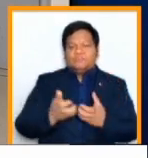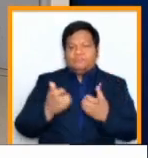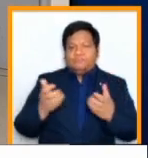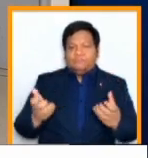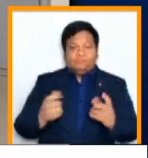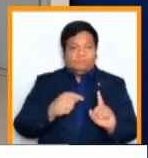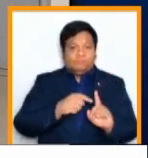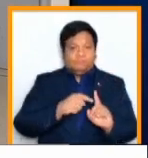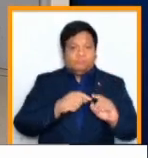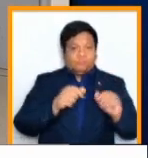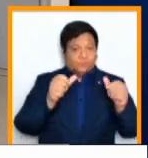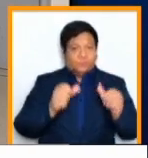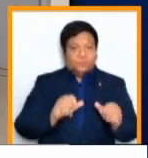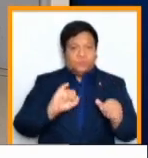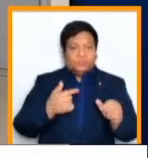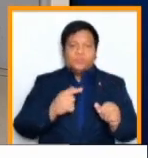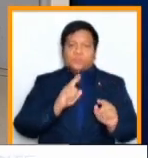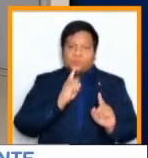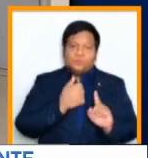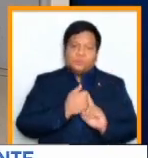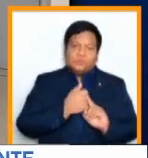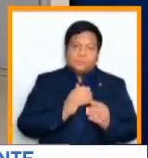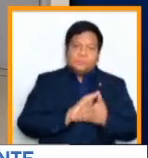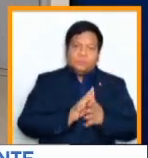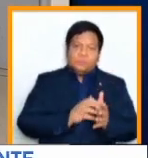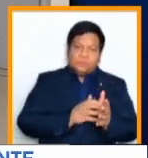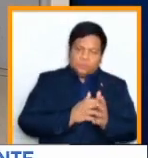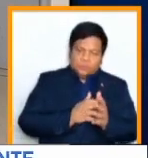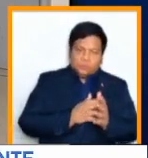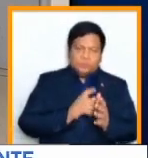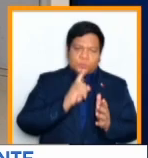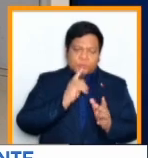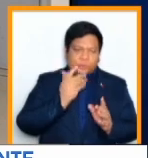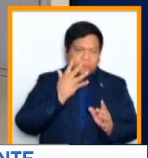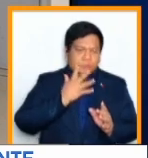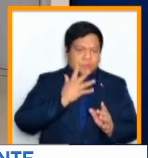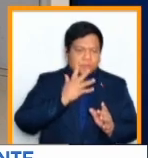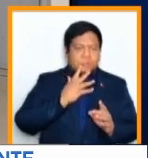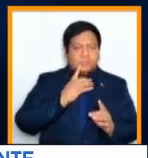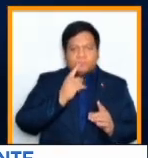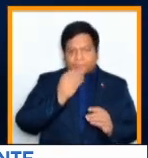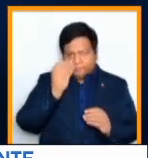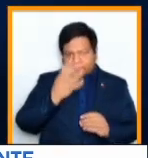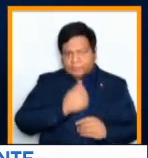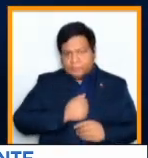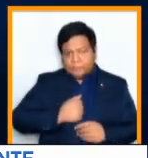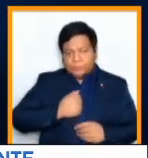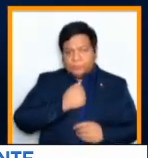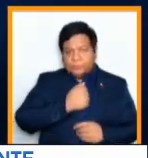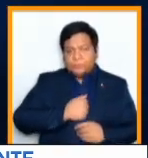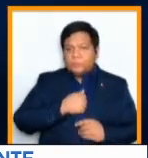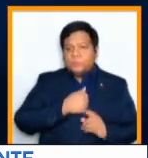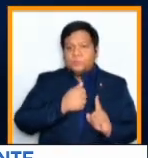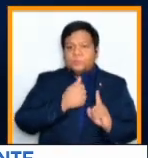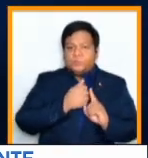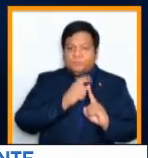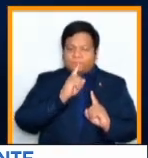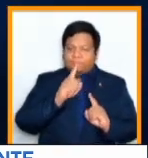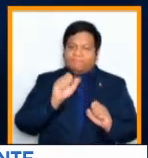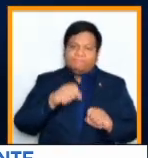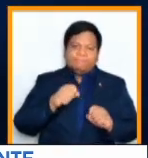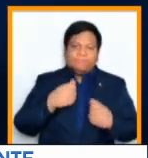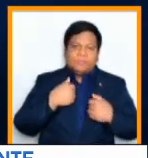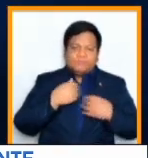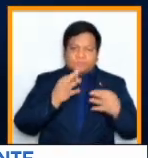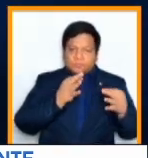habang sila pa ni LJ. Ikinakahiya niya raw ito at humihingi siya ng tawad. Itinanggit daw niya na nagdodroga siya at sinasaktan sina LJ at